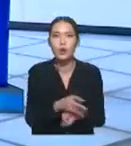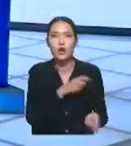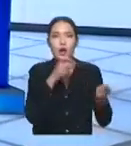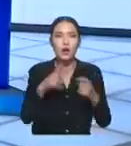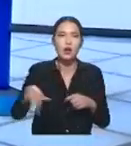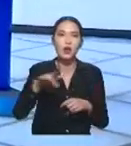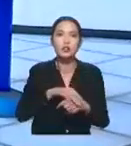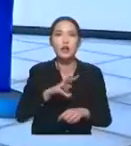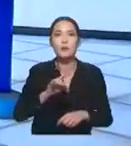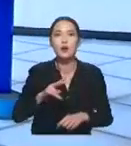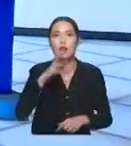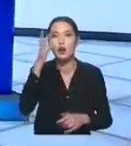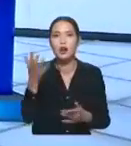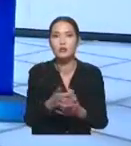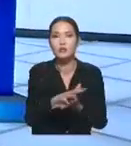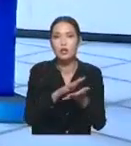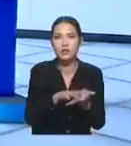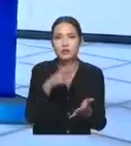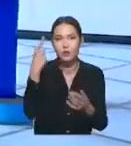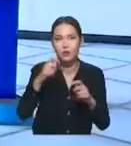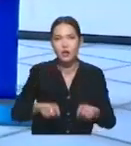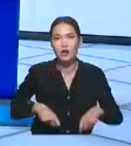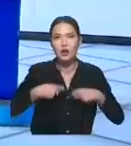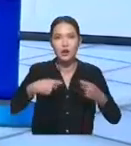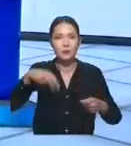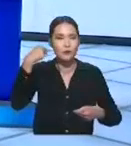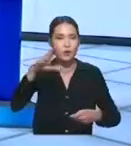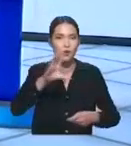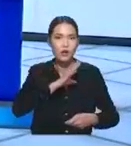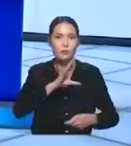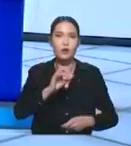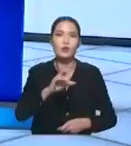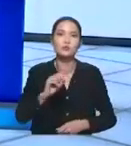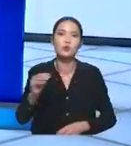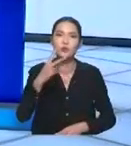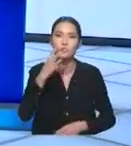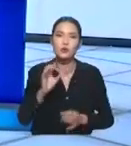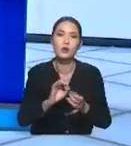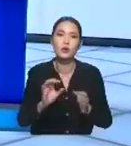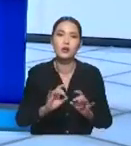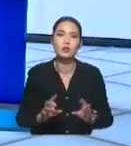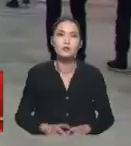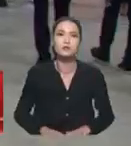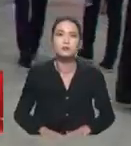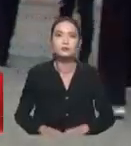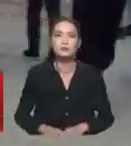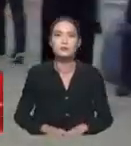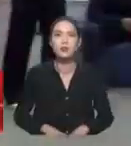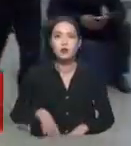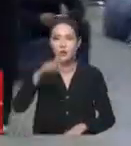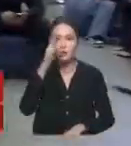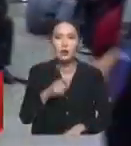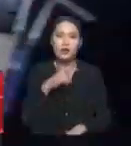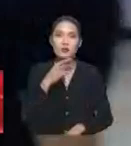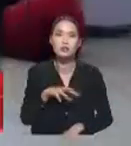стране миллиардные доходы, заявил в своем послании народу Касым-Жомарт Токаев. Асимжан Жузбаева изучила вопрос. В Казахстане становится